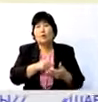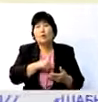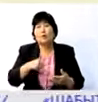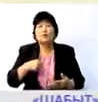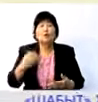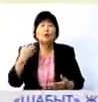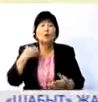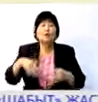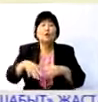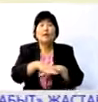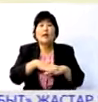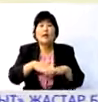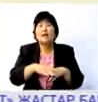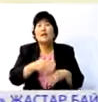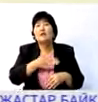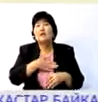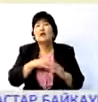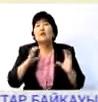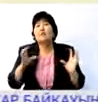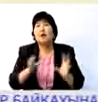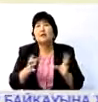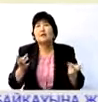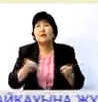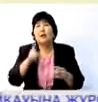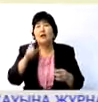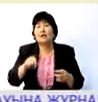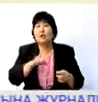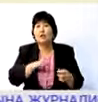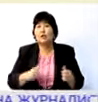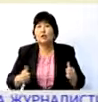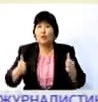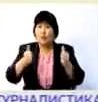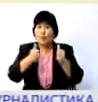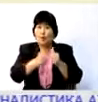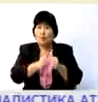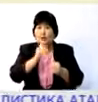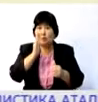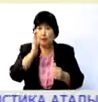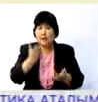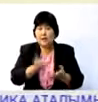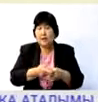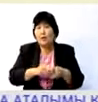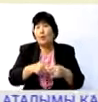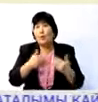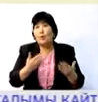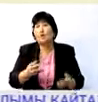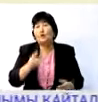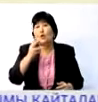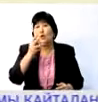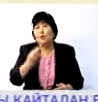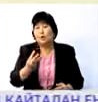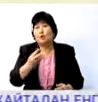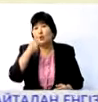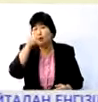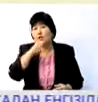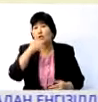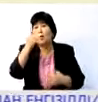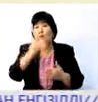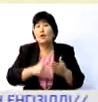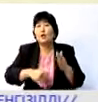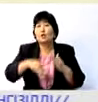Қызылорда халқына жаным ашиды деген адам қатарына өздеріңізді қосатын болсаңыздар, осы үш жылды бағдарламаның